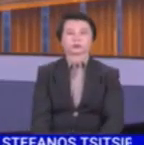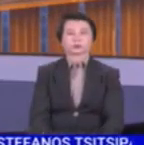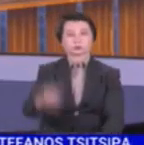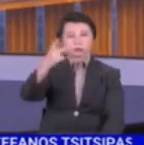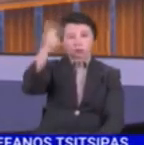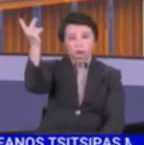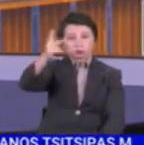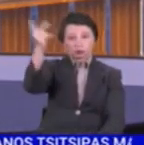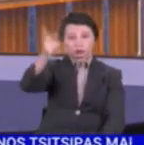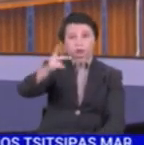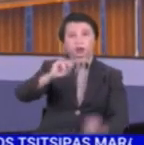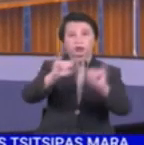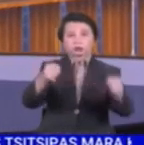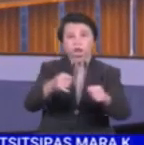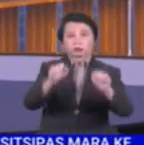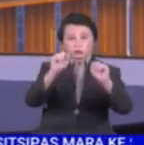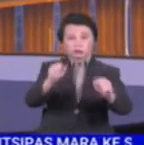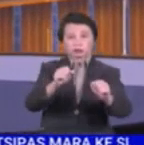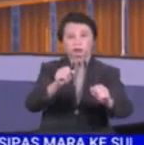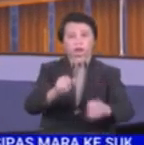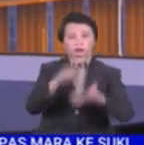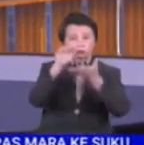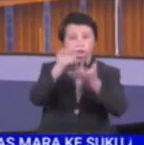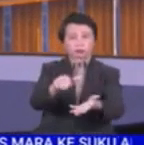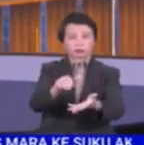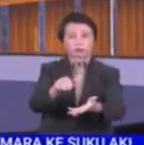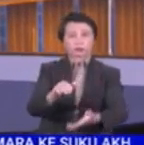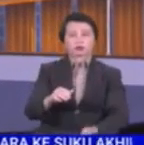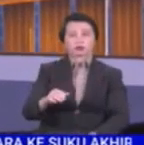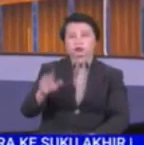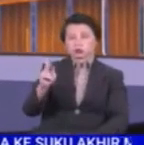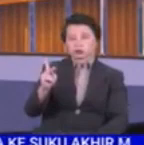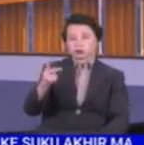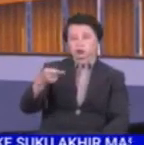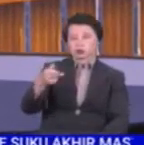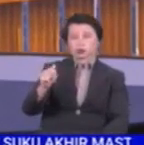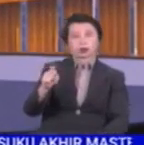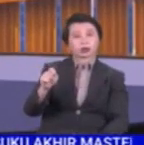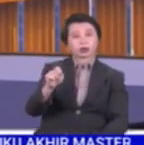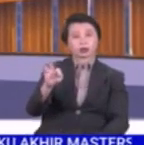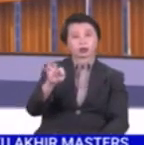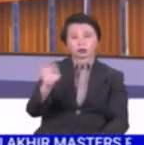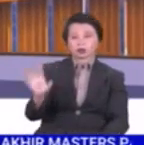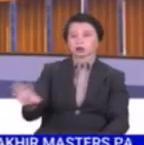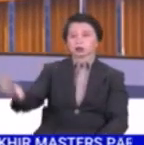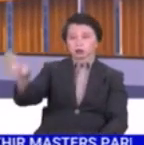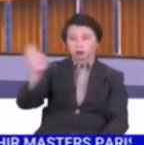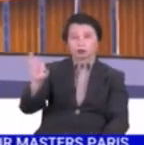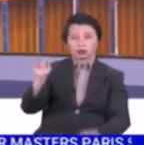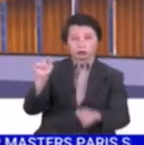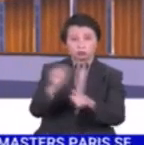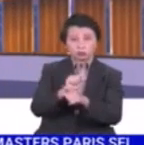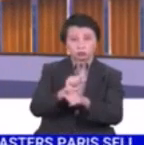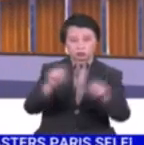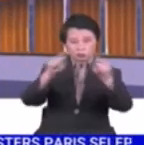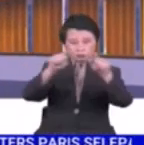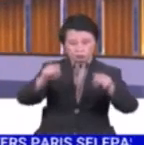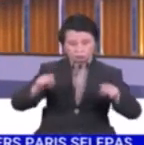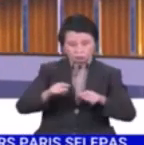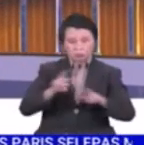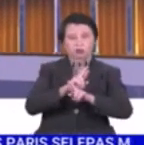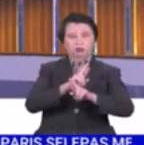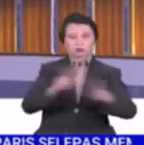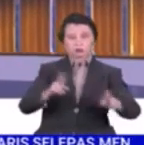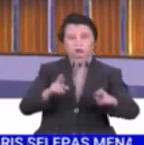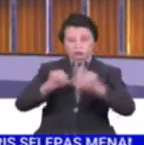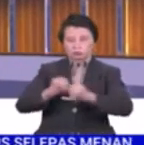Khutbah Jumaat di Pulau Pinang hanya boleh disampaikan oleh khatib yang dilantik dan menggunakan teks yang disediakan Jabatan Hal Ehwal